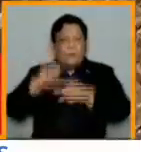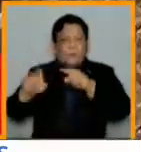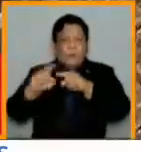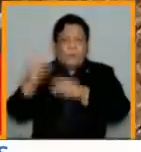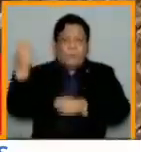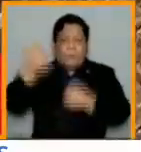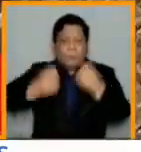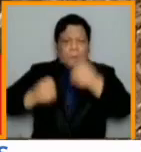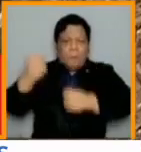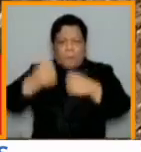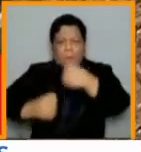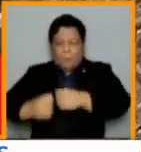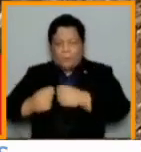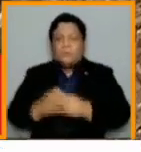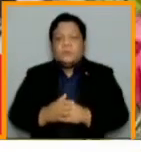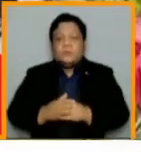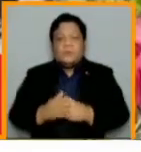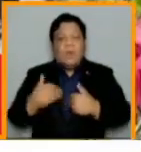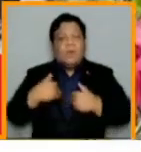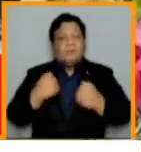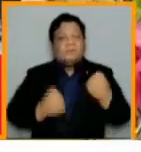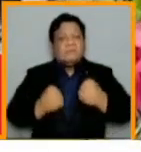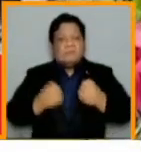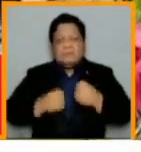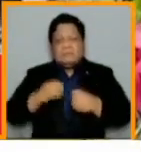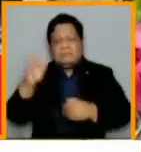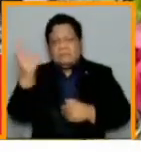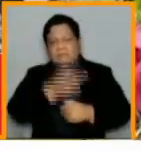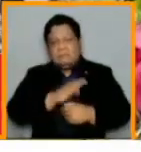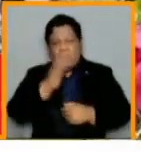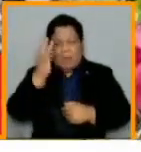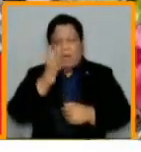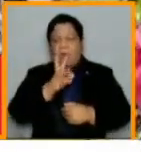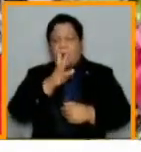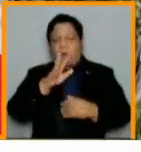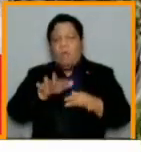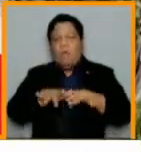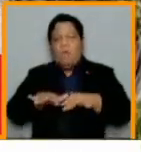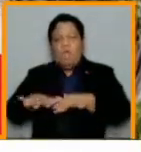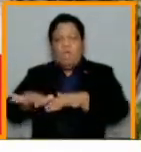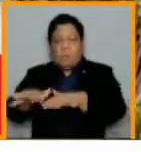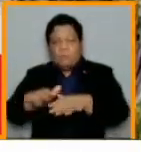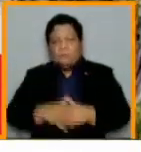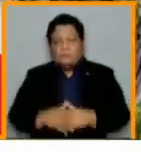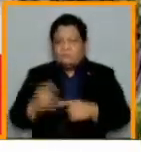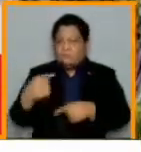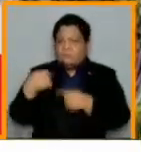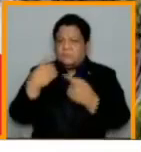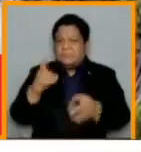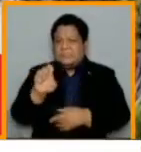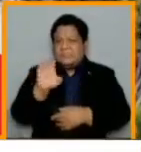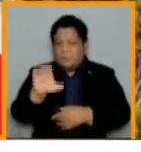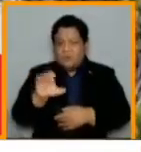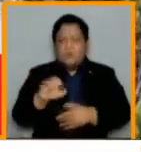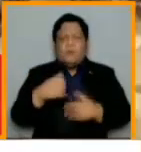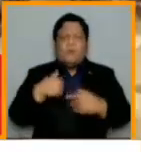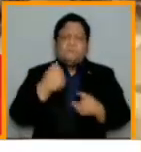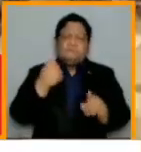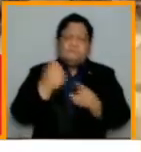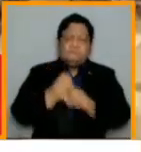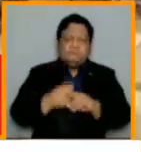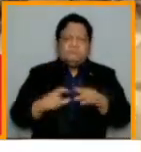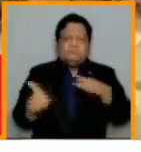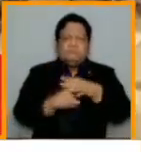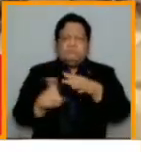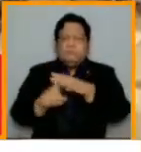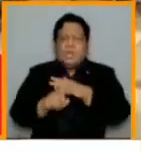mga sakyan ding nasira matapos mahulog sa ilog. Mula noong Disyembre, nakaranas ang matitinding landslide at baha ang ilang bahagi ng Brazil dahil